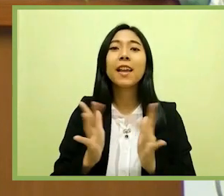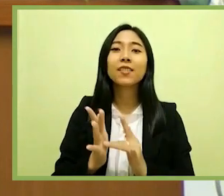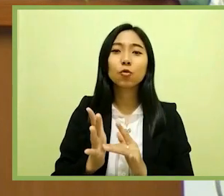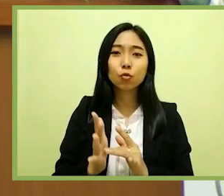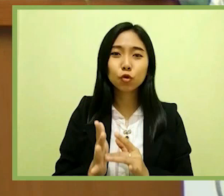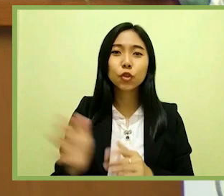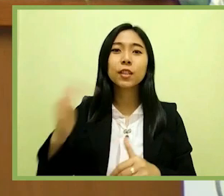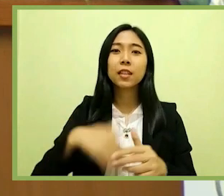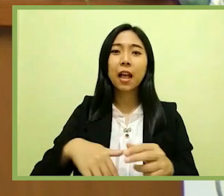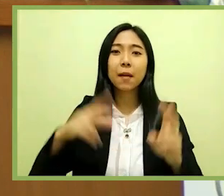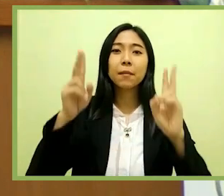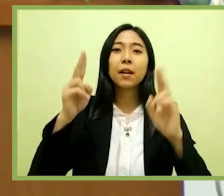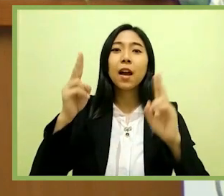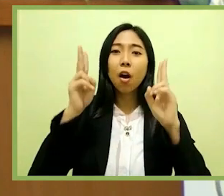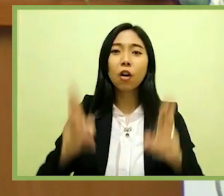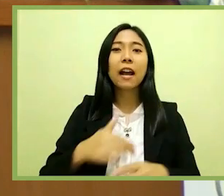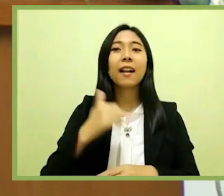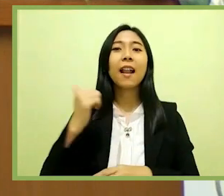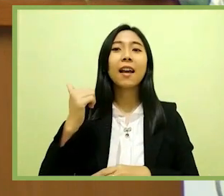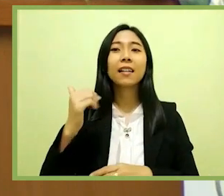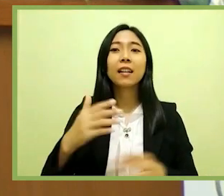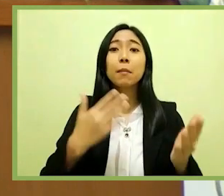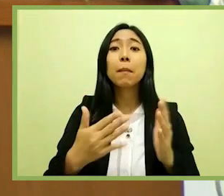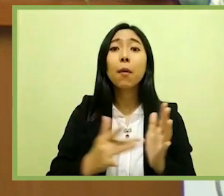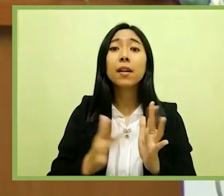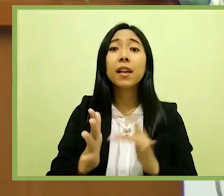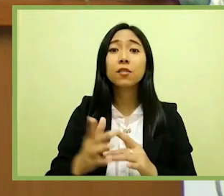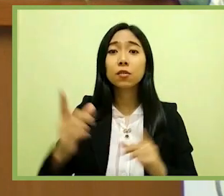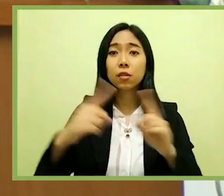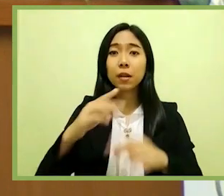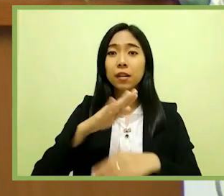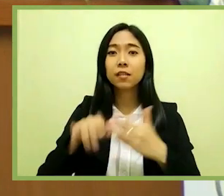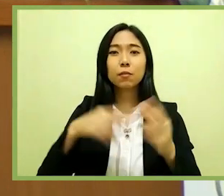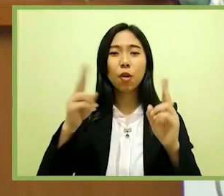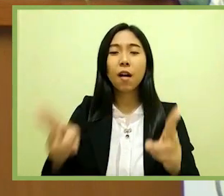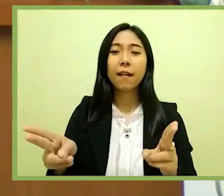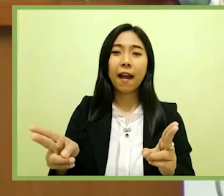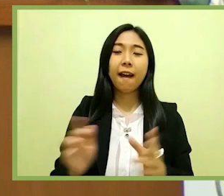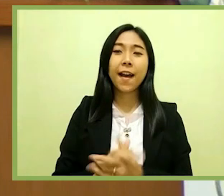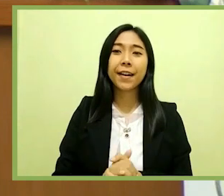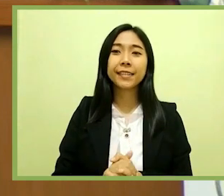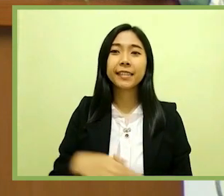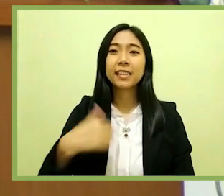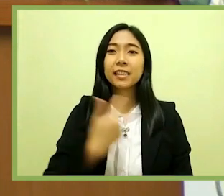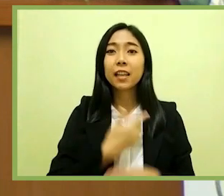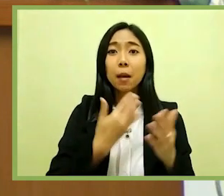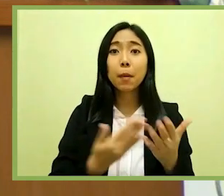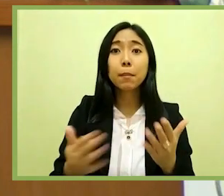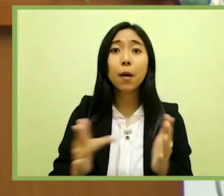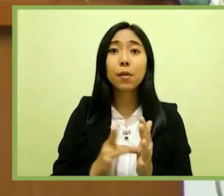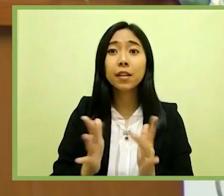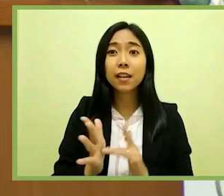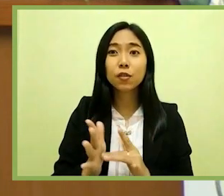Kristus. Membawa Kristus kepada setiap orang, apapun latar belakangnya. Kita bawa Kristus